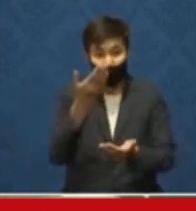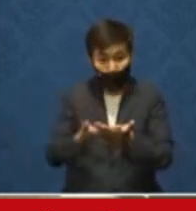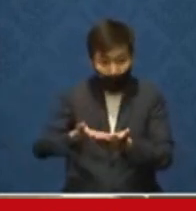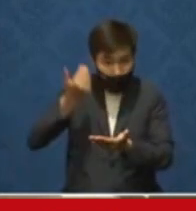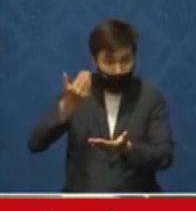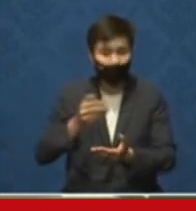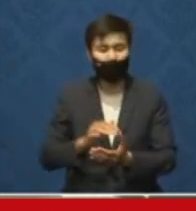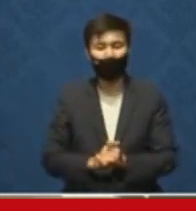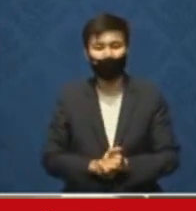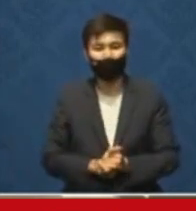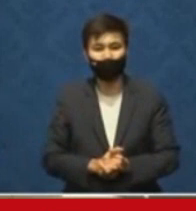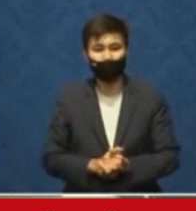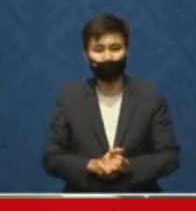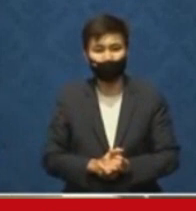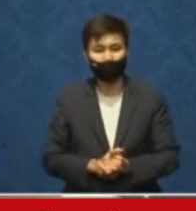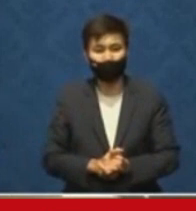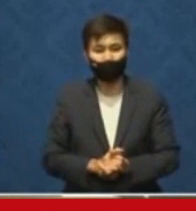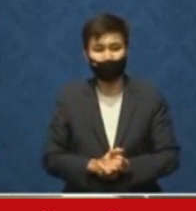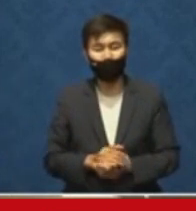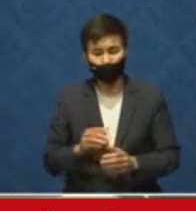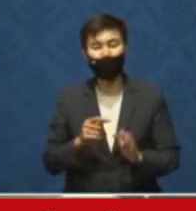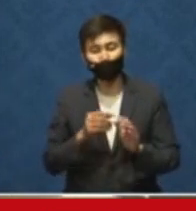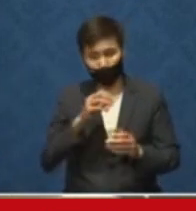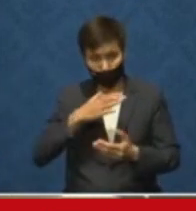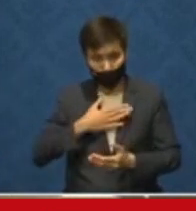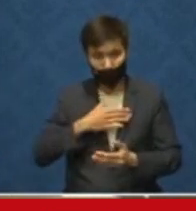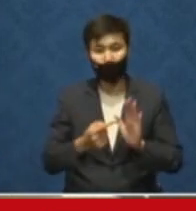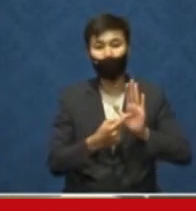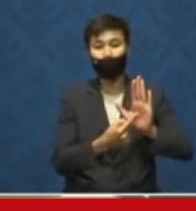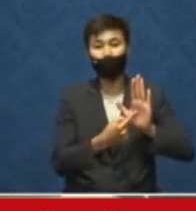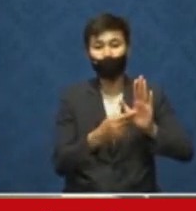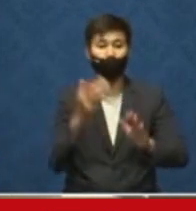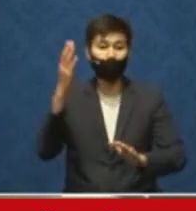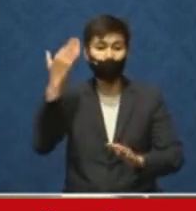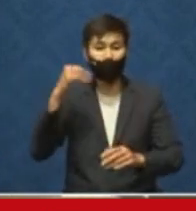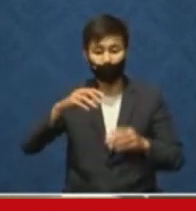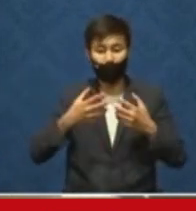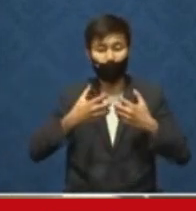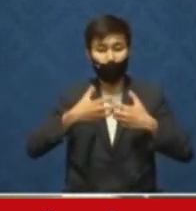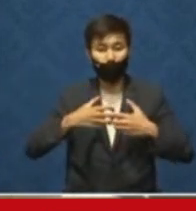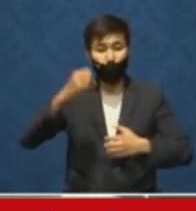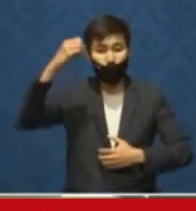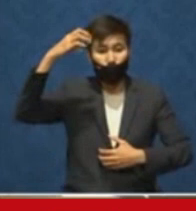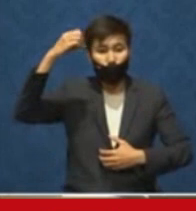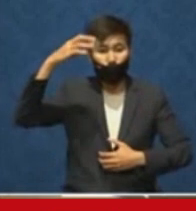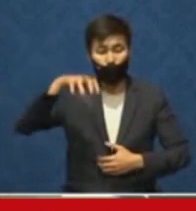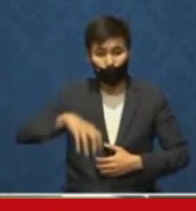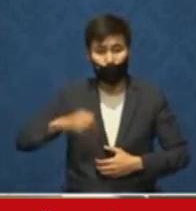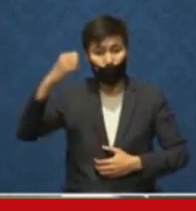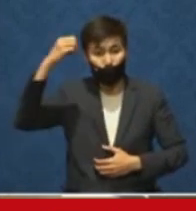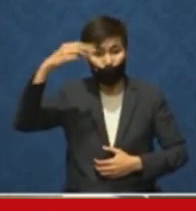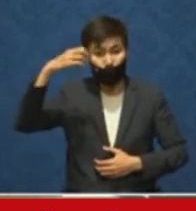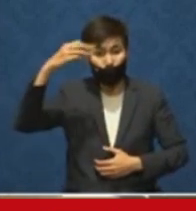ล้านทุนใหญ่ที่อยู่ใกล้จะรวยมีหลายโครงการหลายนโยบายเอื้อผมยกตัว